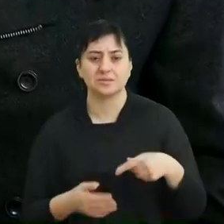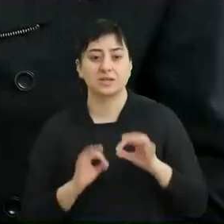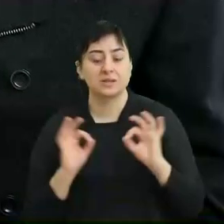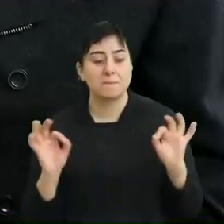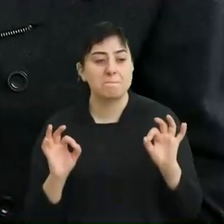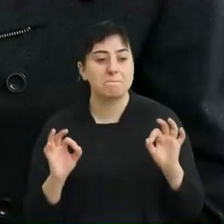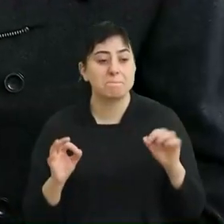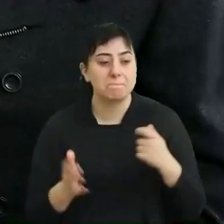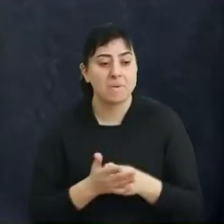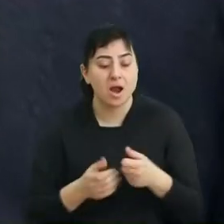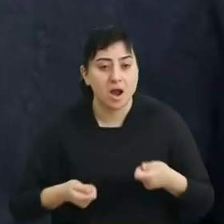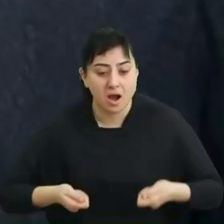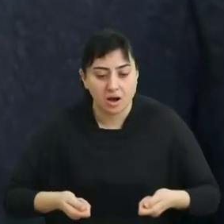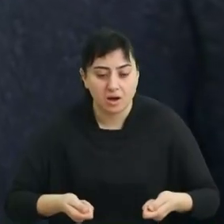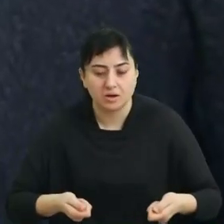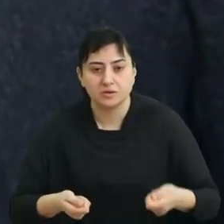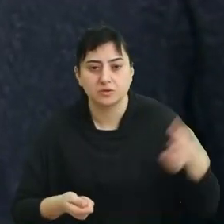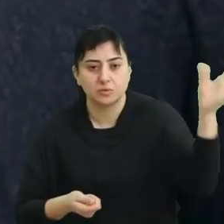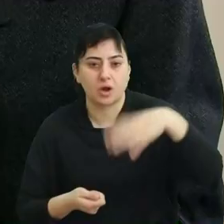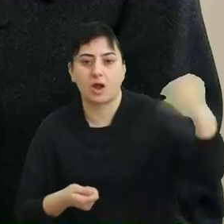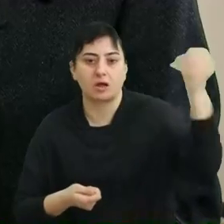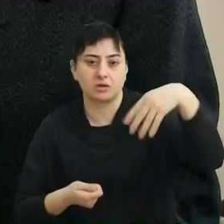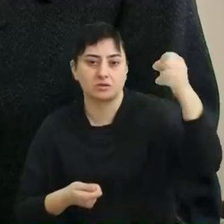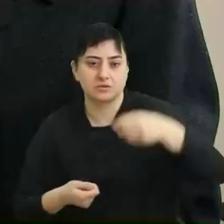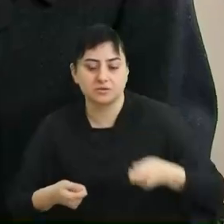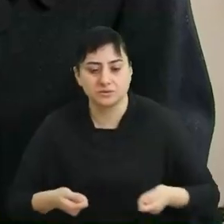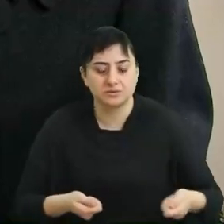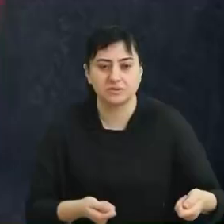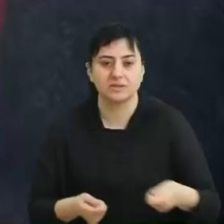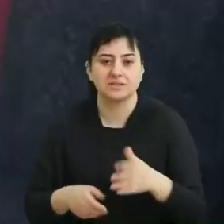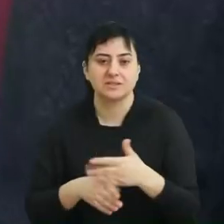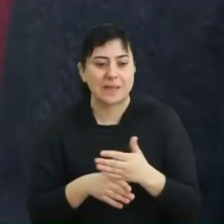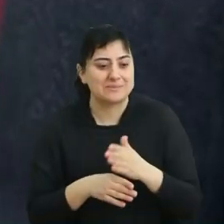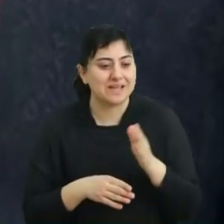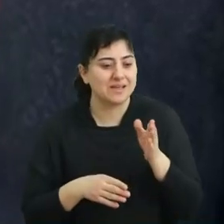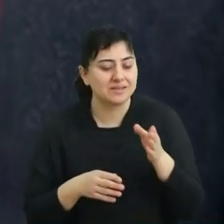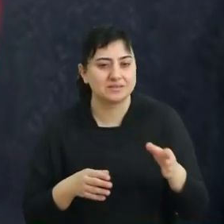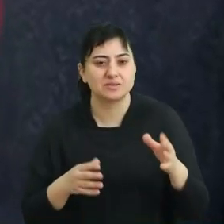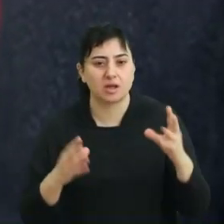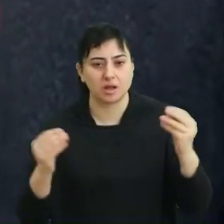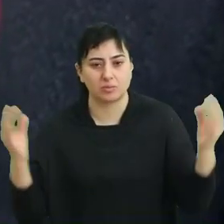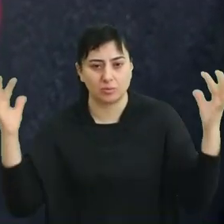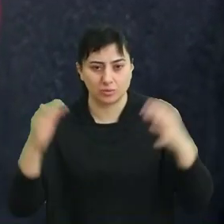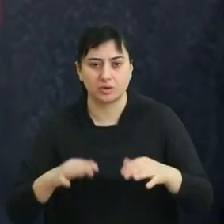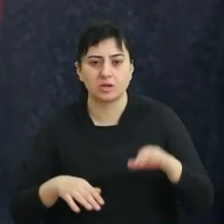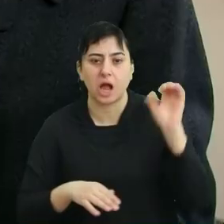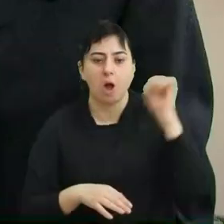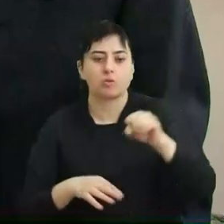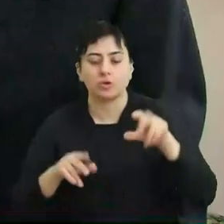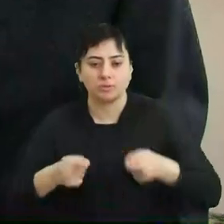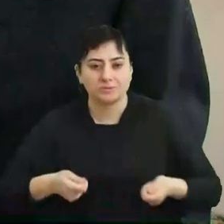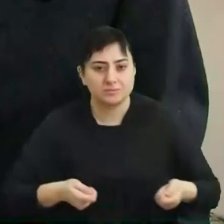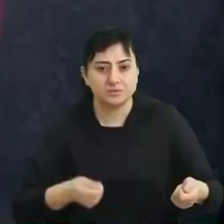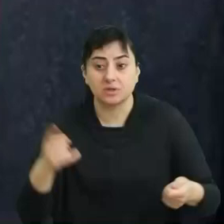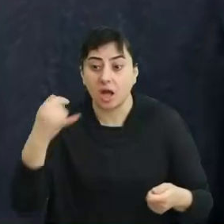Tam böyle market arabasını tepetaklak doldurmuştum. Aynı böyle sebze haline giren çift tamperli kamyon gibiydi efendim.